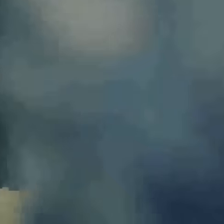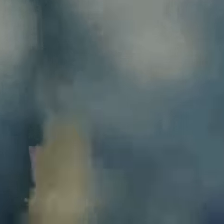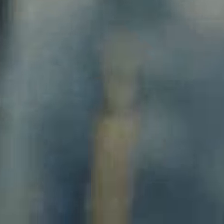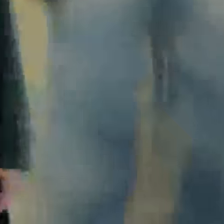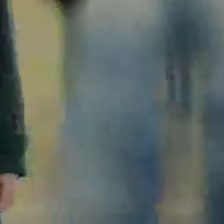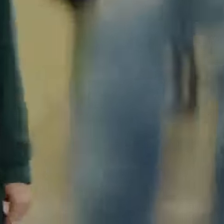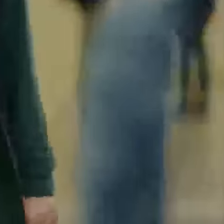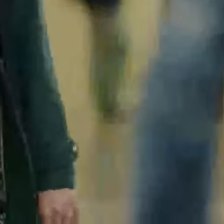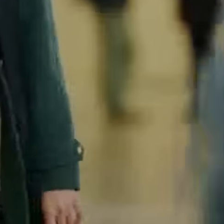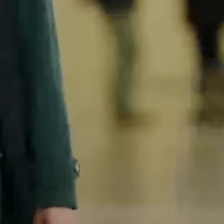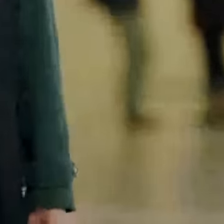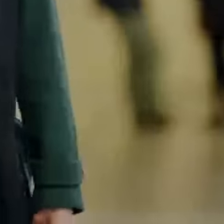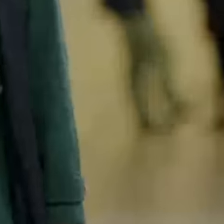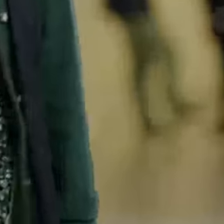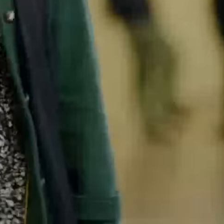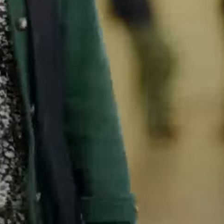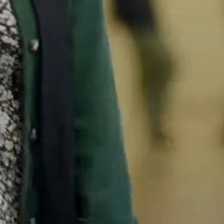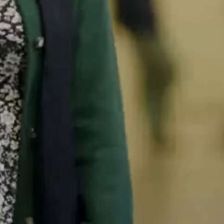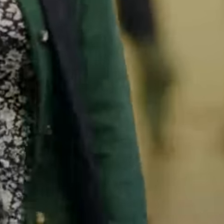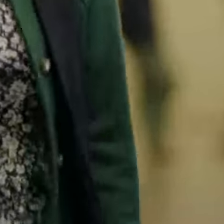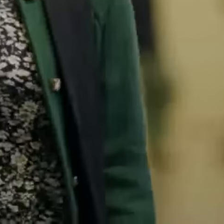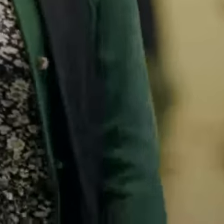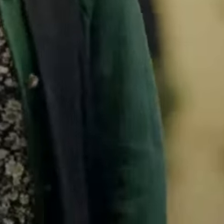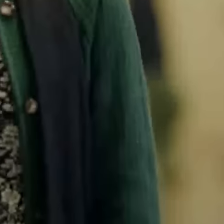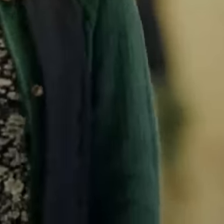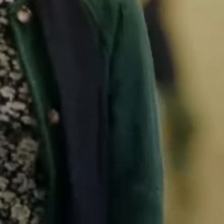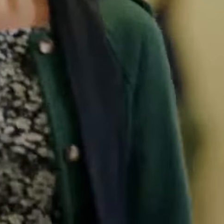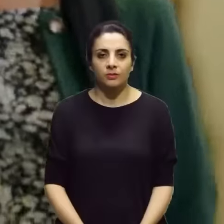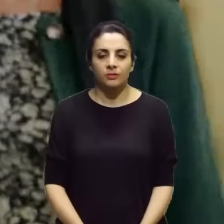peşinde. Fahriye ağırdan alıyorsa da yumuşamış.